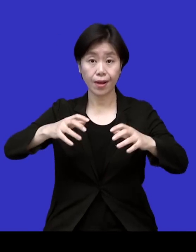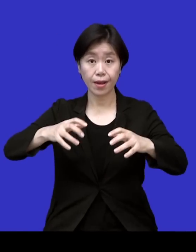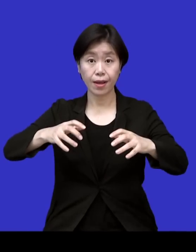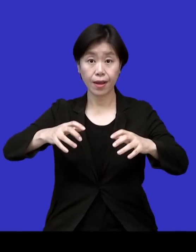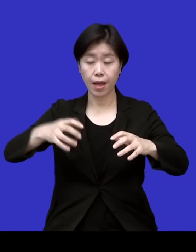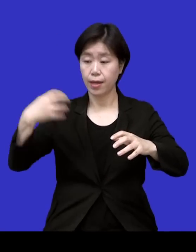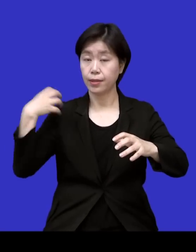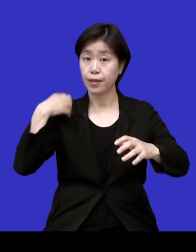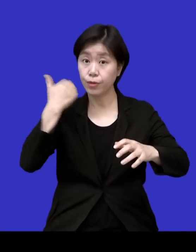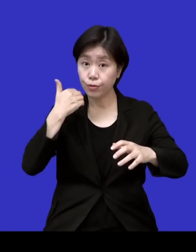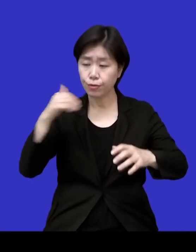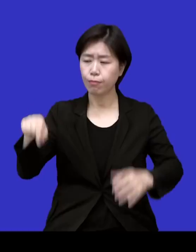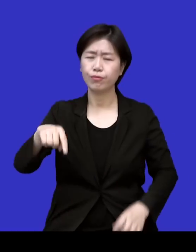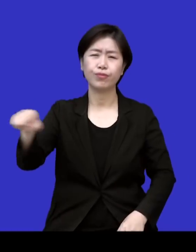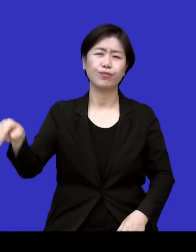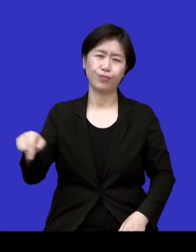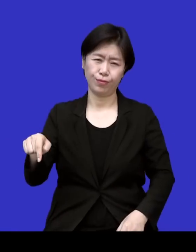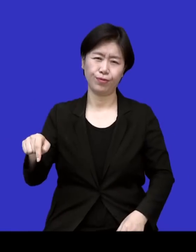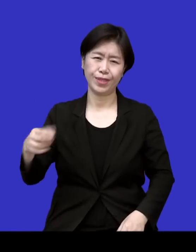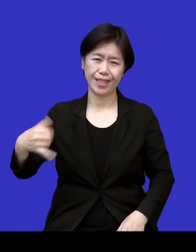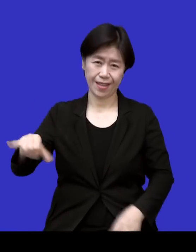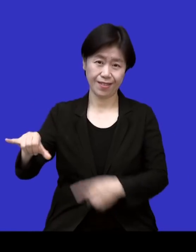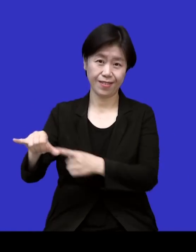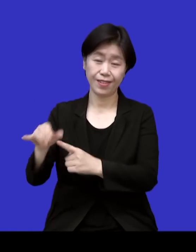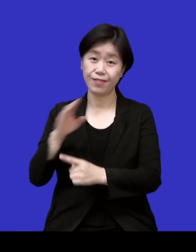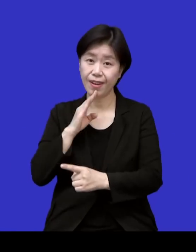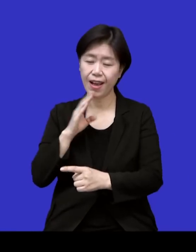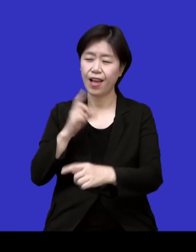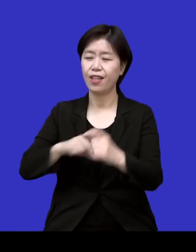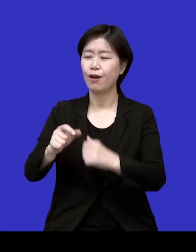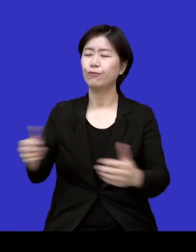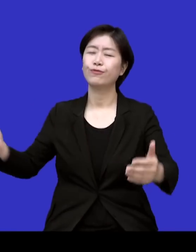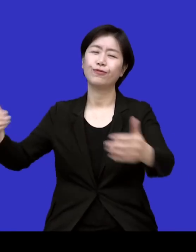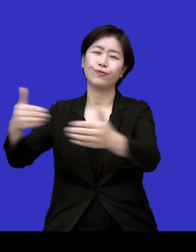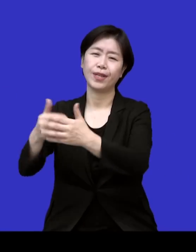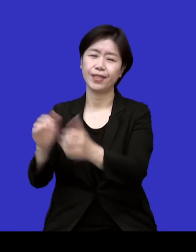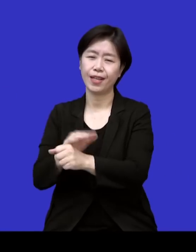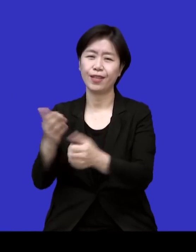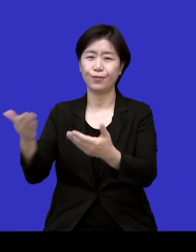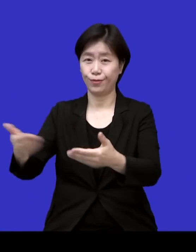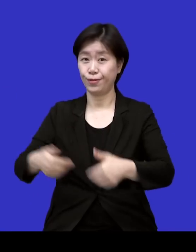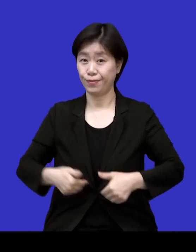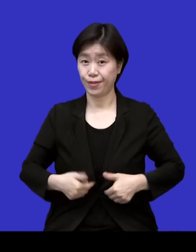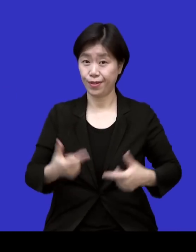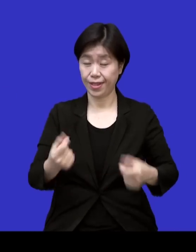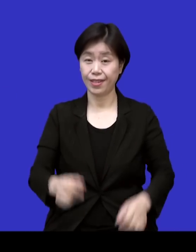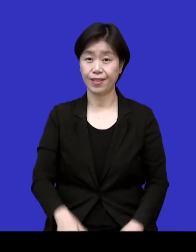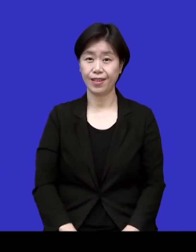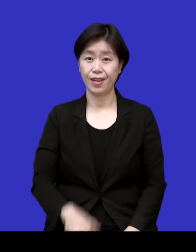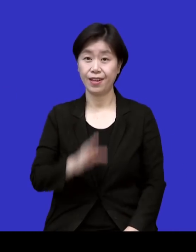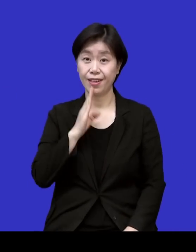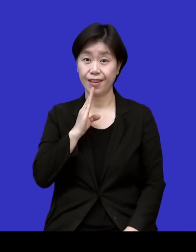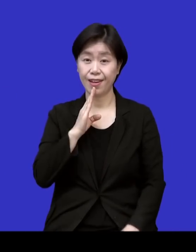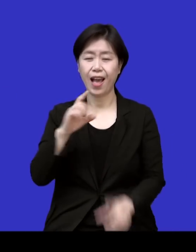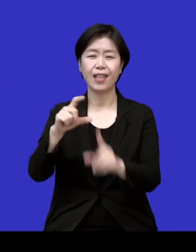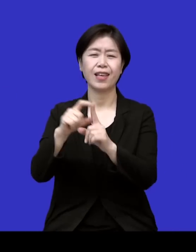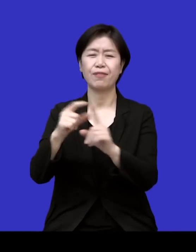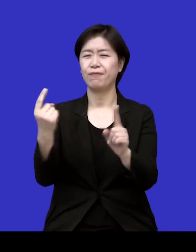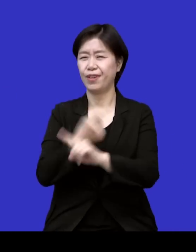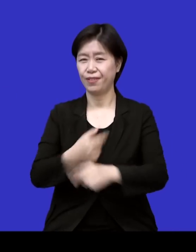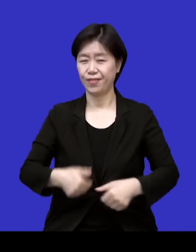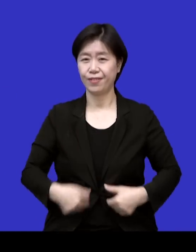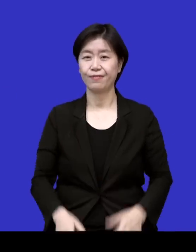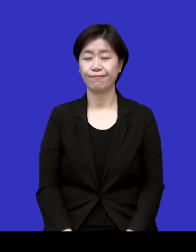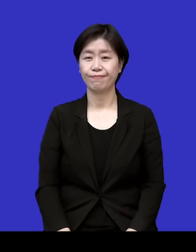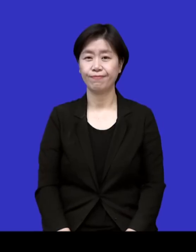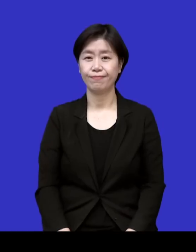미래 인적 자원이기 때문에 더 품고 사랑해줘야 된다. 네, 그러니까 맞아요. 더 사랑이 필요한 나이. 뭐 이렇게 표현을 했으면 좋겠어요. 아, 좋네요. 예, 그리고 또